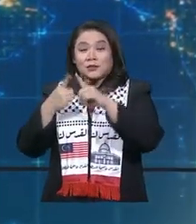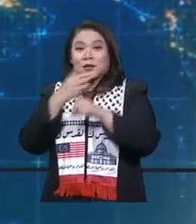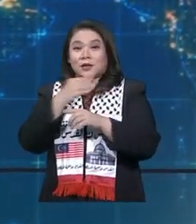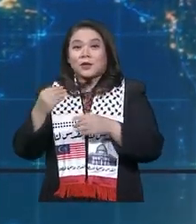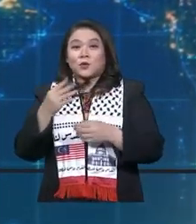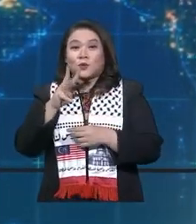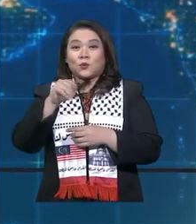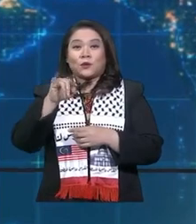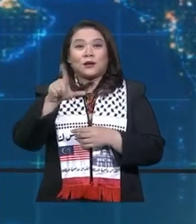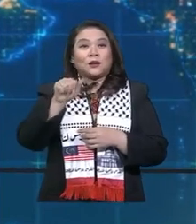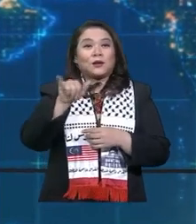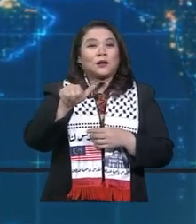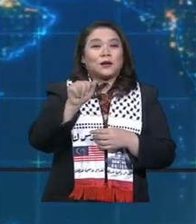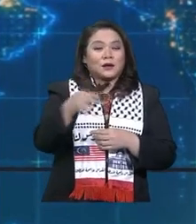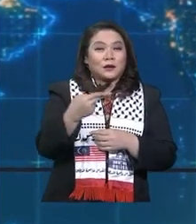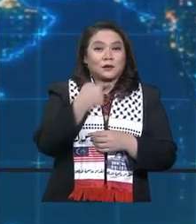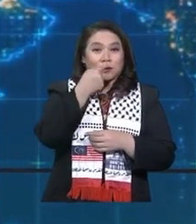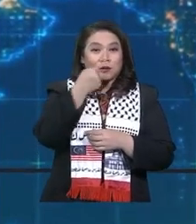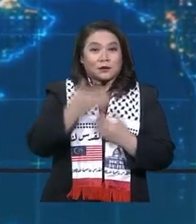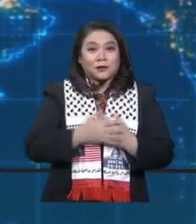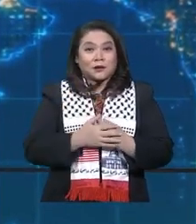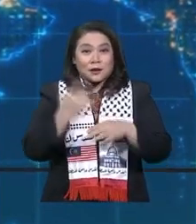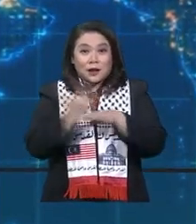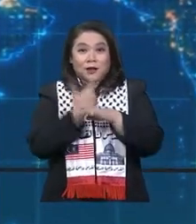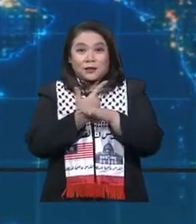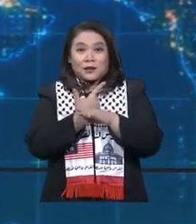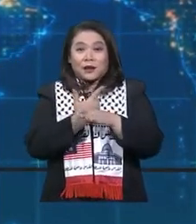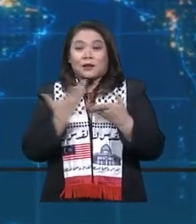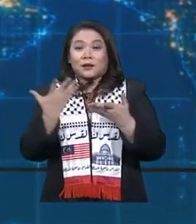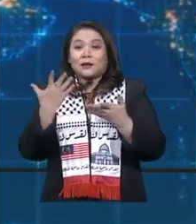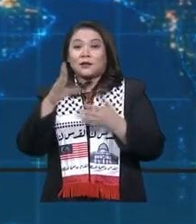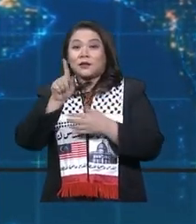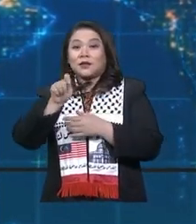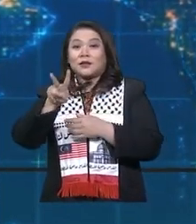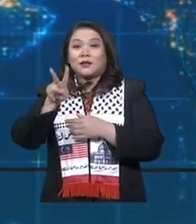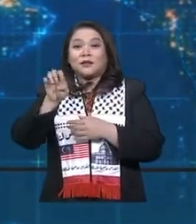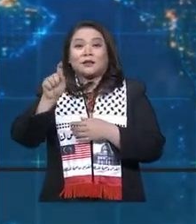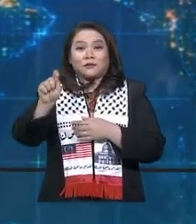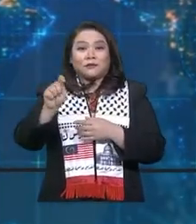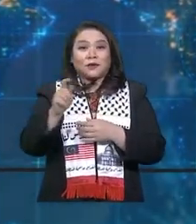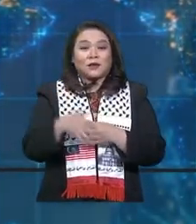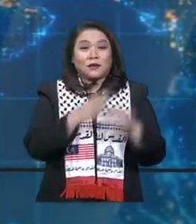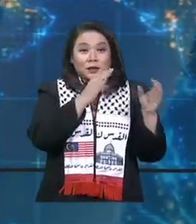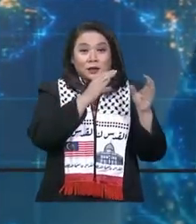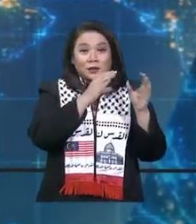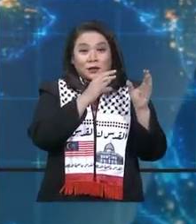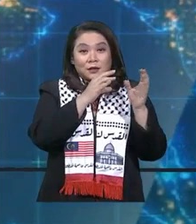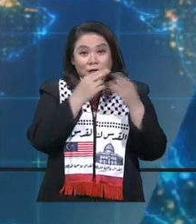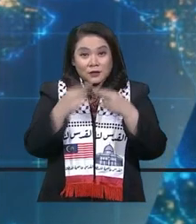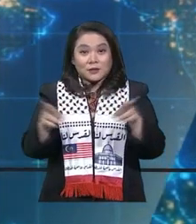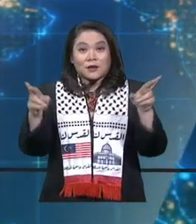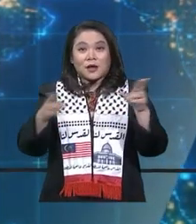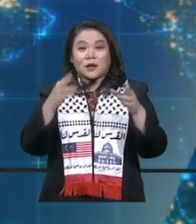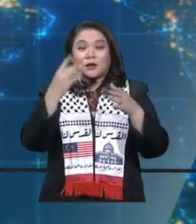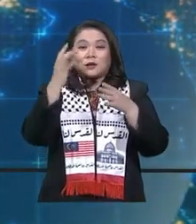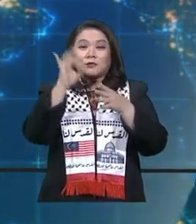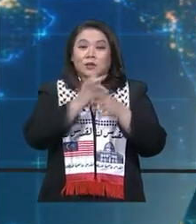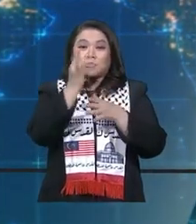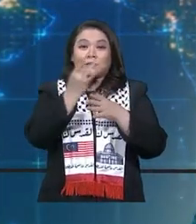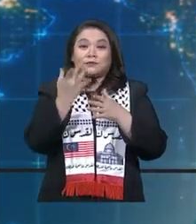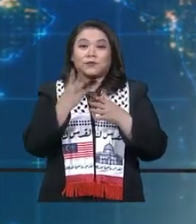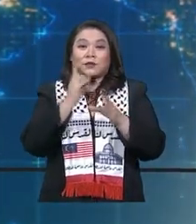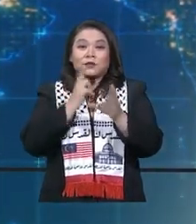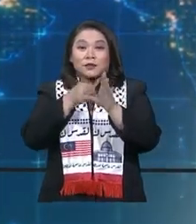bawah pendidikan dan latihan vocational dan technical TVET yang dilancarkan pada Ogos lepas itu telah disertai